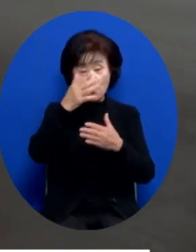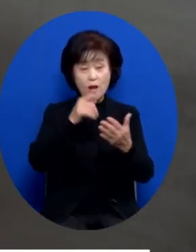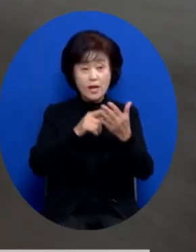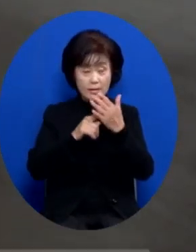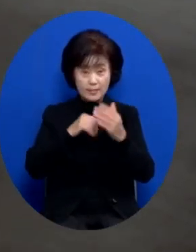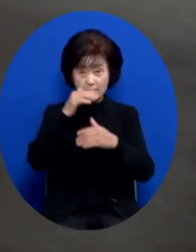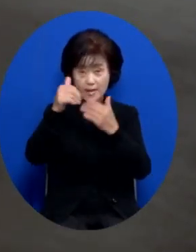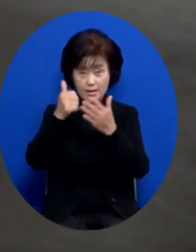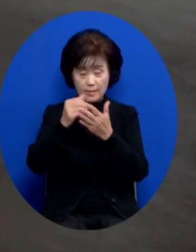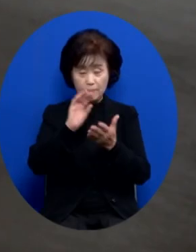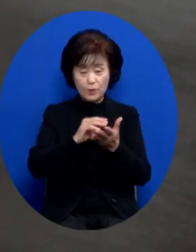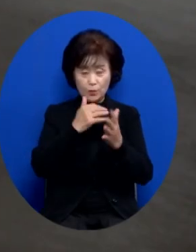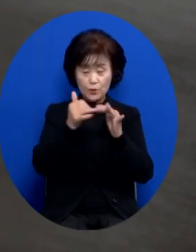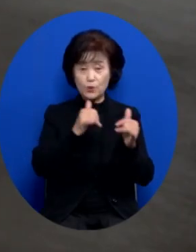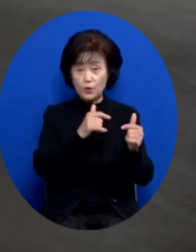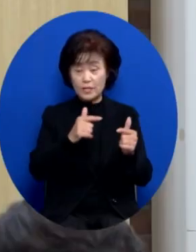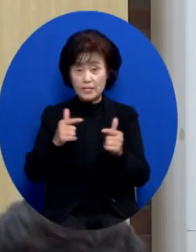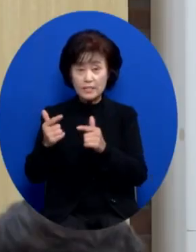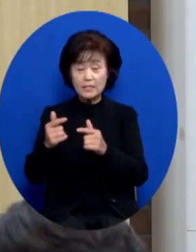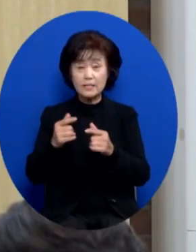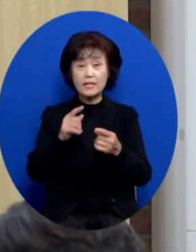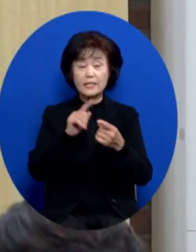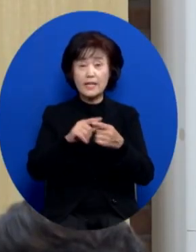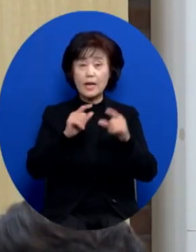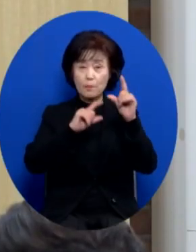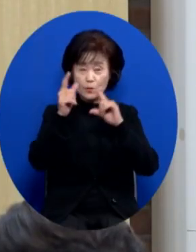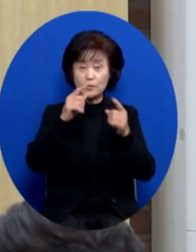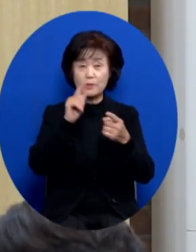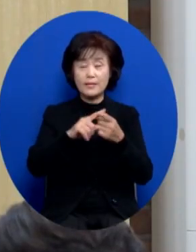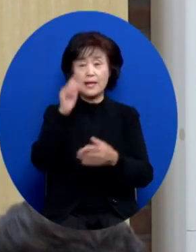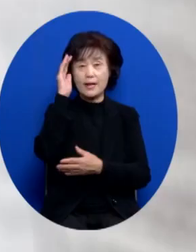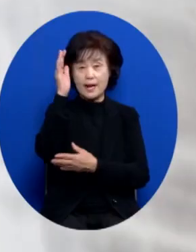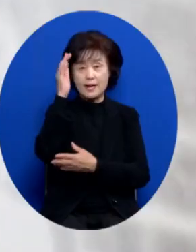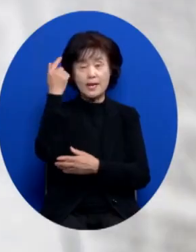하나님과 그리스도인의 이미지에 대해 강의합니다.